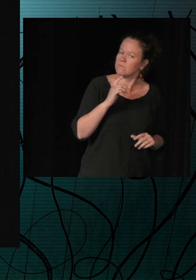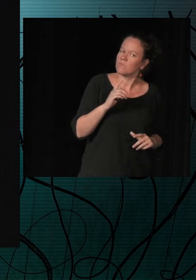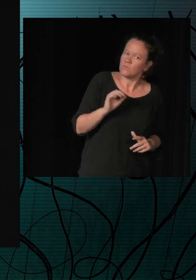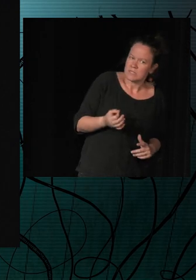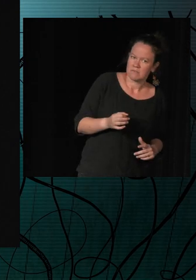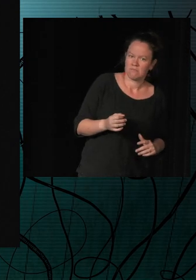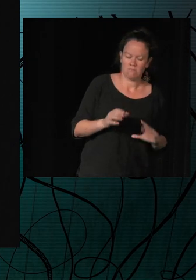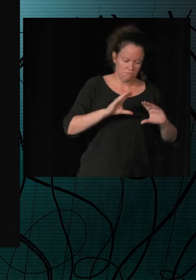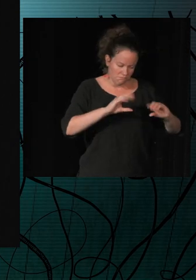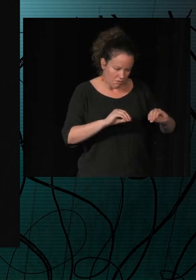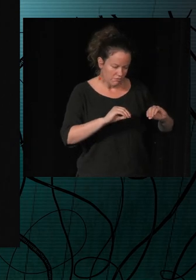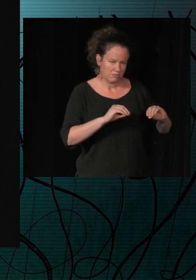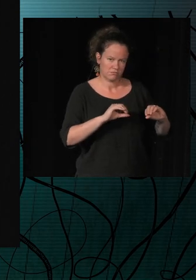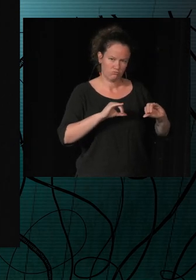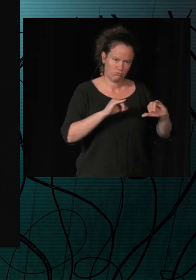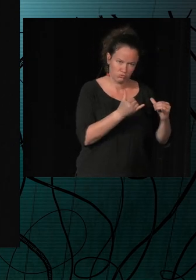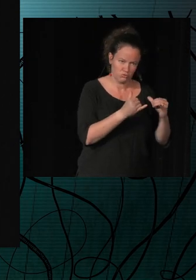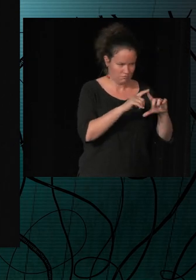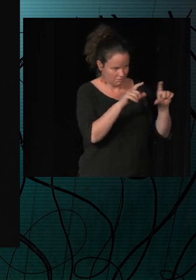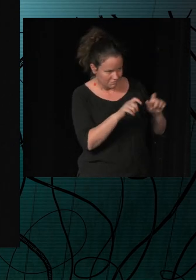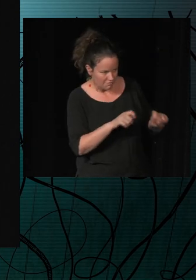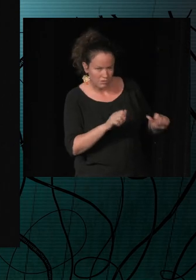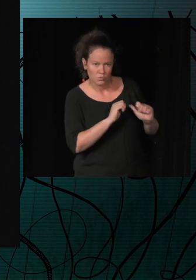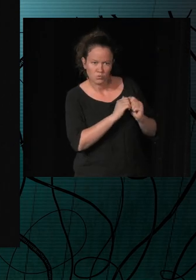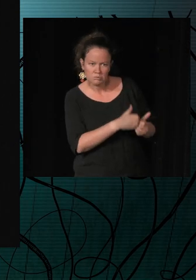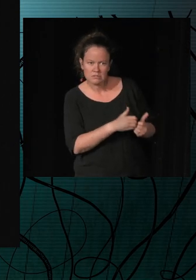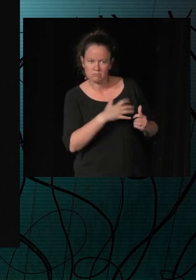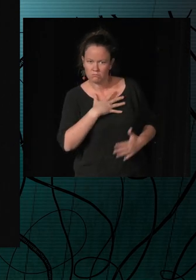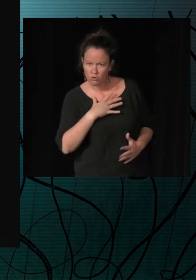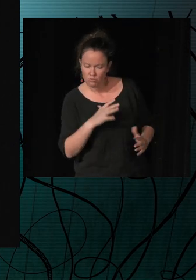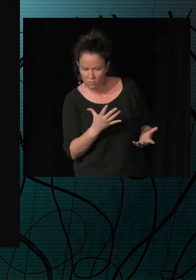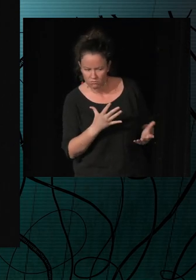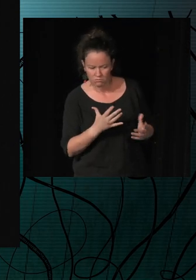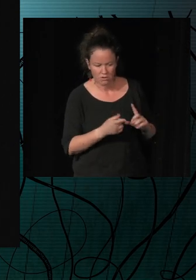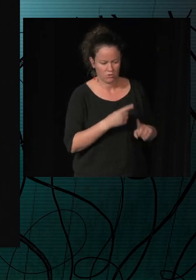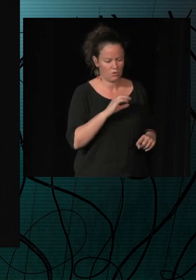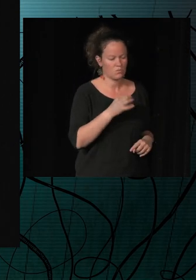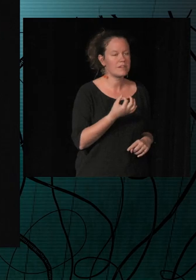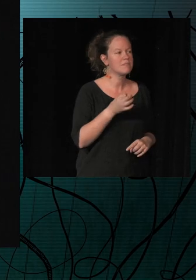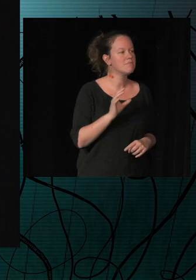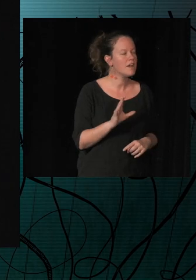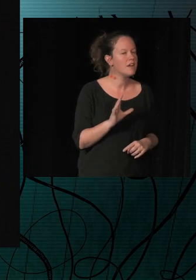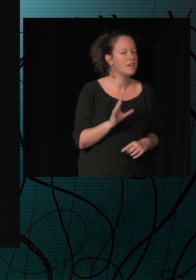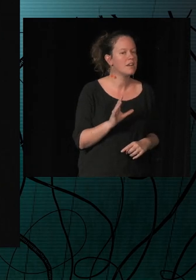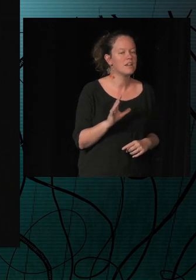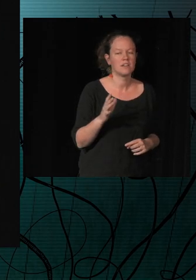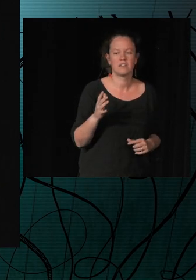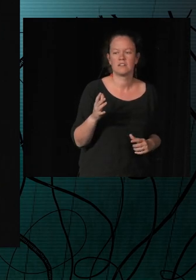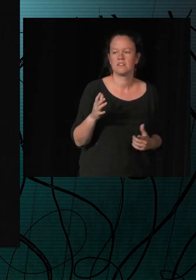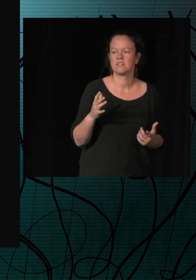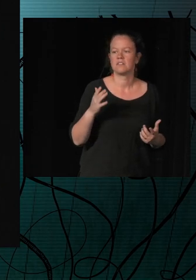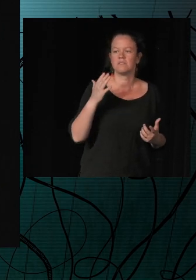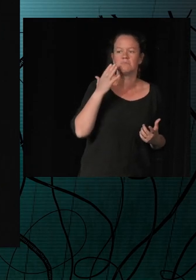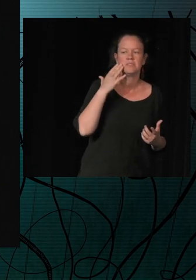et au moments de peur et tout mais en fait ça c'est encore une fois c'est vraiment le taf du jeu quoi c'est-à-dire que si mon attention elle est captée par le sound